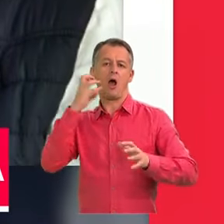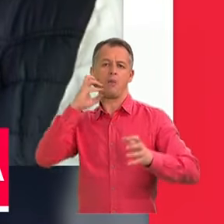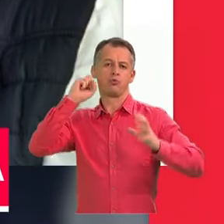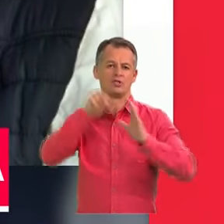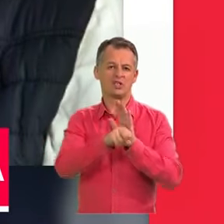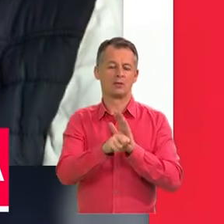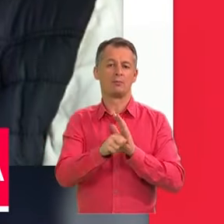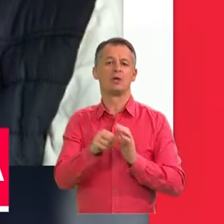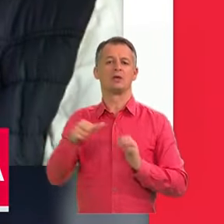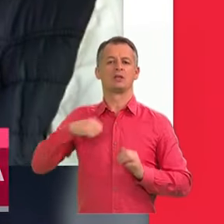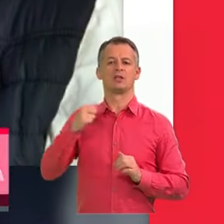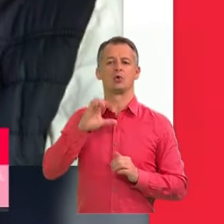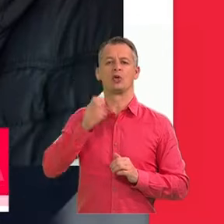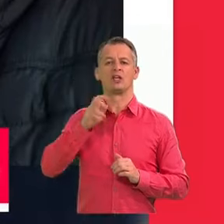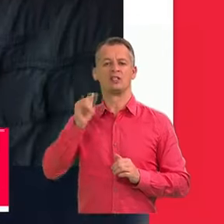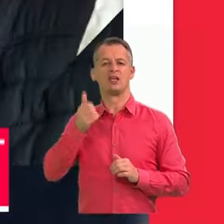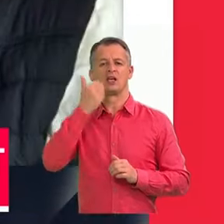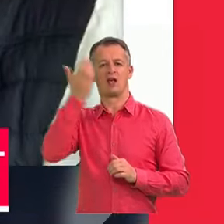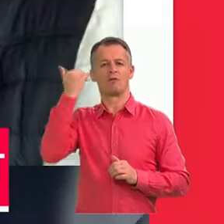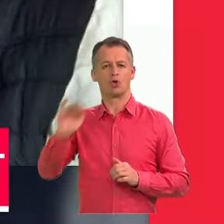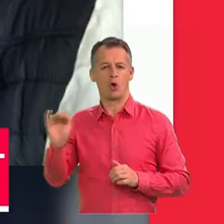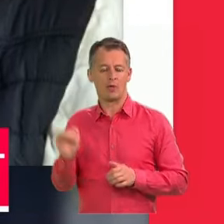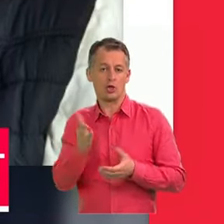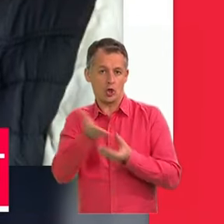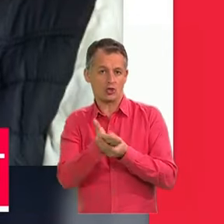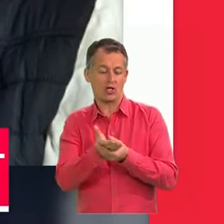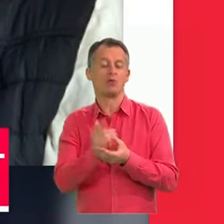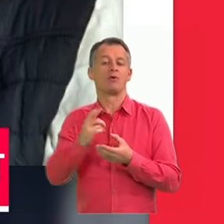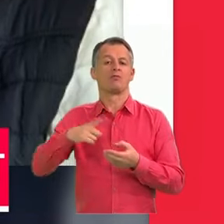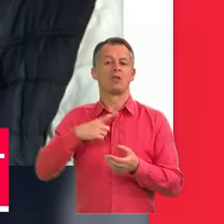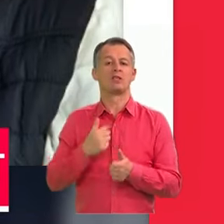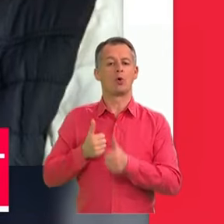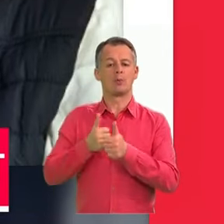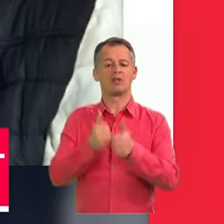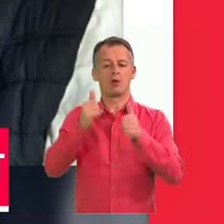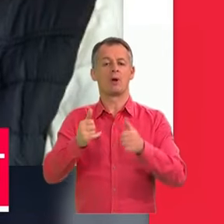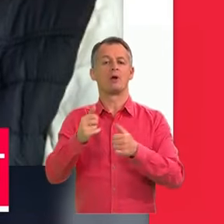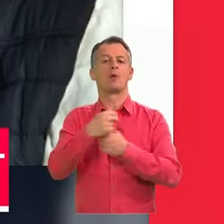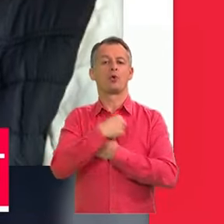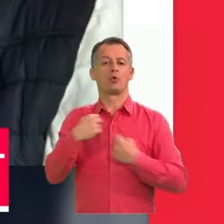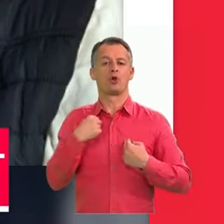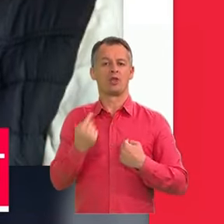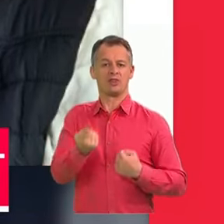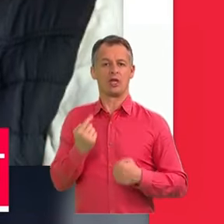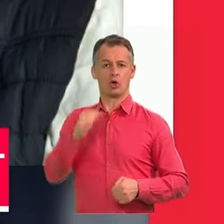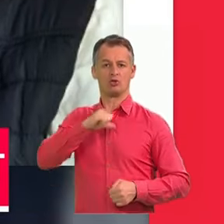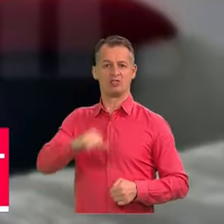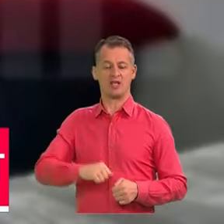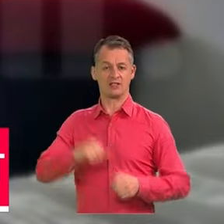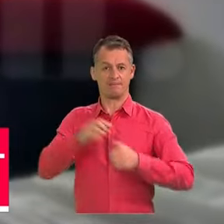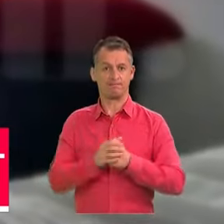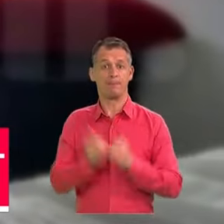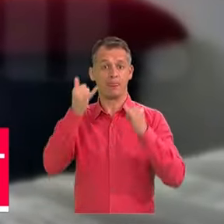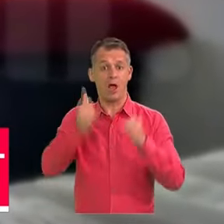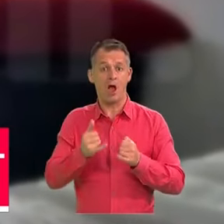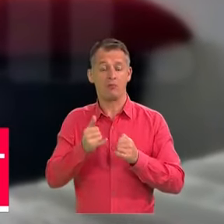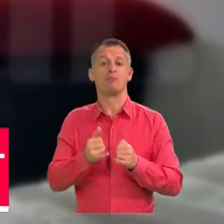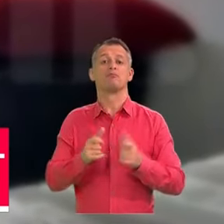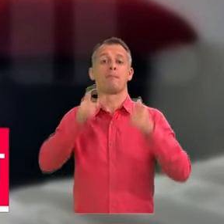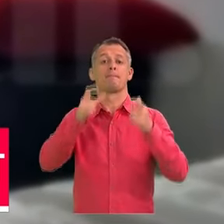când acesta din urmă era minor. Dosarul s-ar afla deja în instrumentarea procurorilor din Constanța și astăzi parchetul